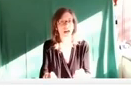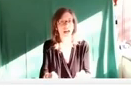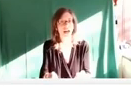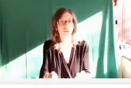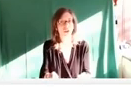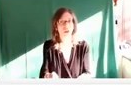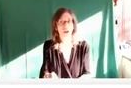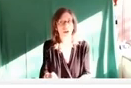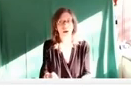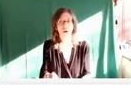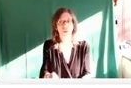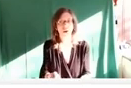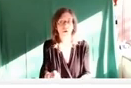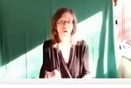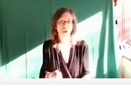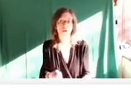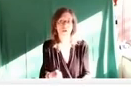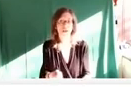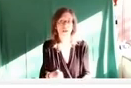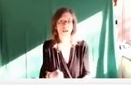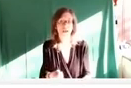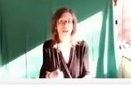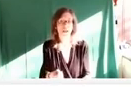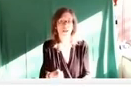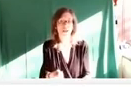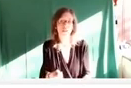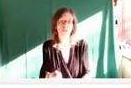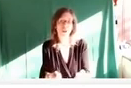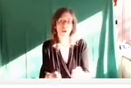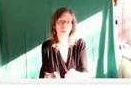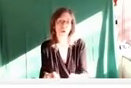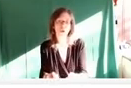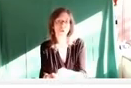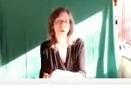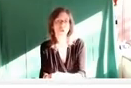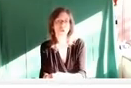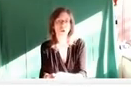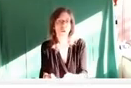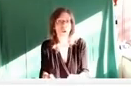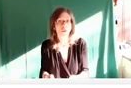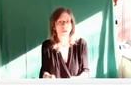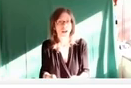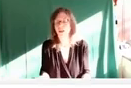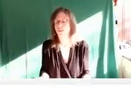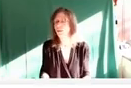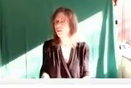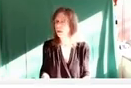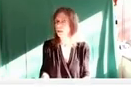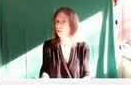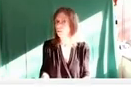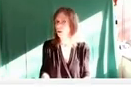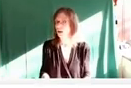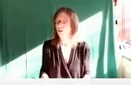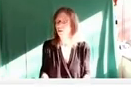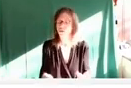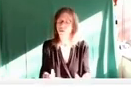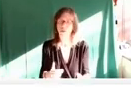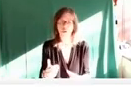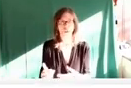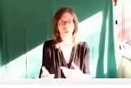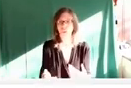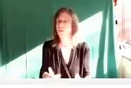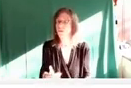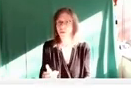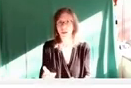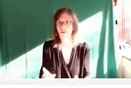enlevez des variables pour assurer la confidentialité, bien, si le but, c'est de reproduire vos résultats, comment on va faire s'il manque des variables? Fait que